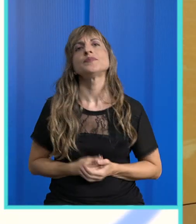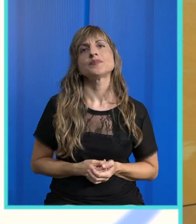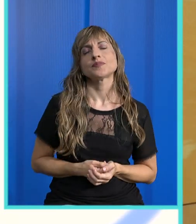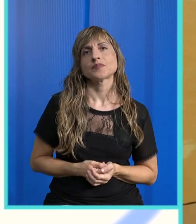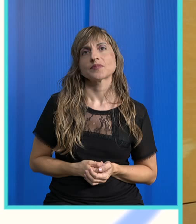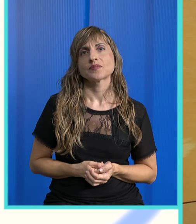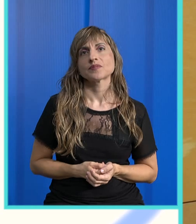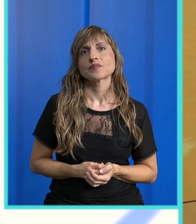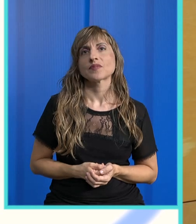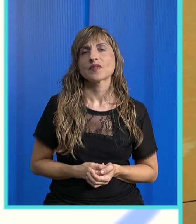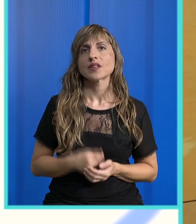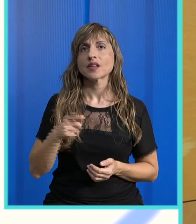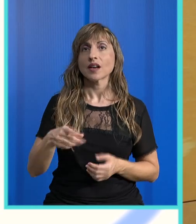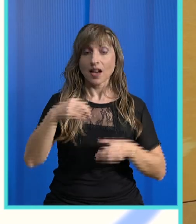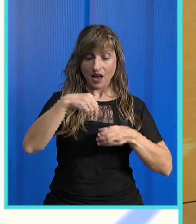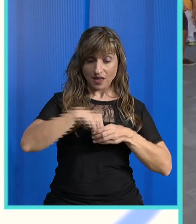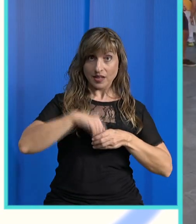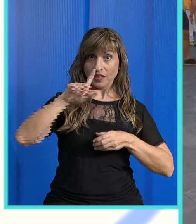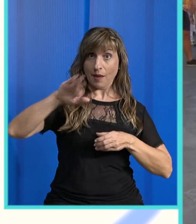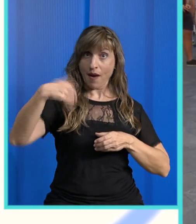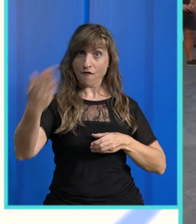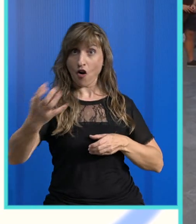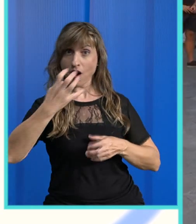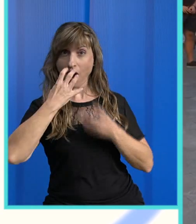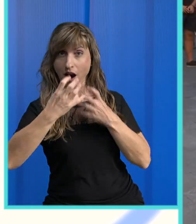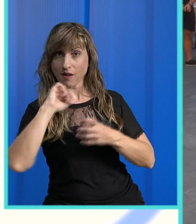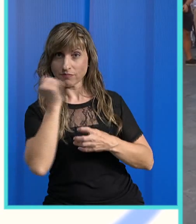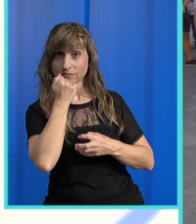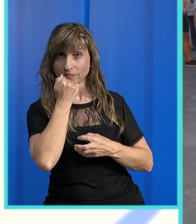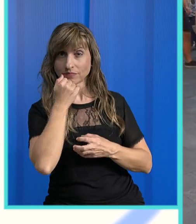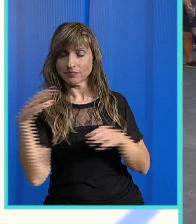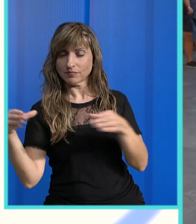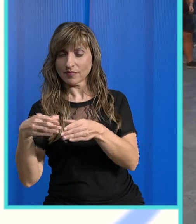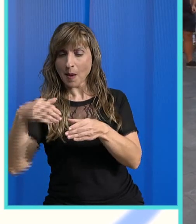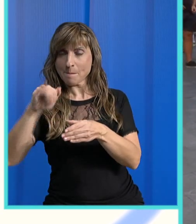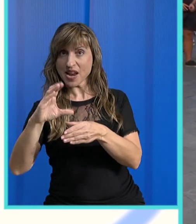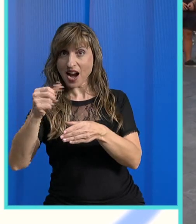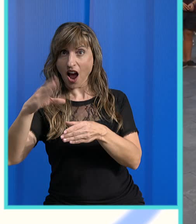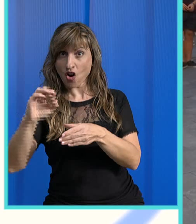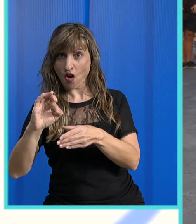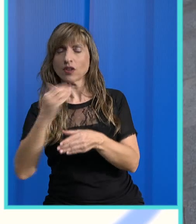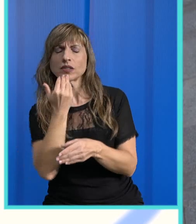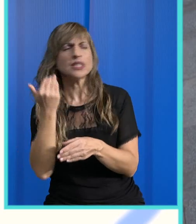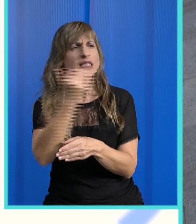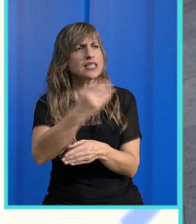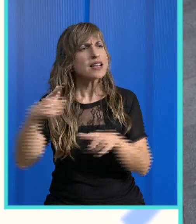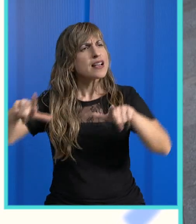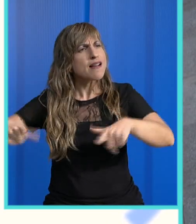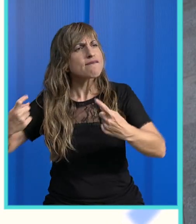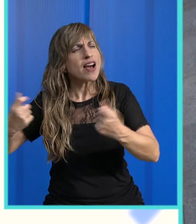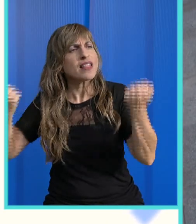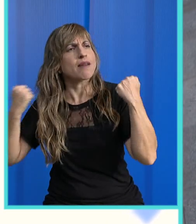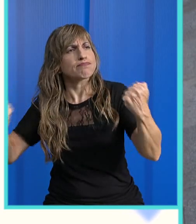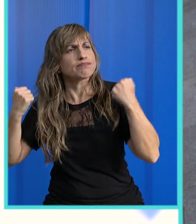Des de dins del ple Proi també mobilitzats a la plaça de la Vila la Colla Micà coa exigit a l'Ajuntament un asseu permanent per poder assajar ja que